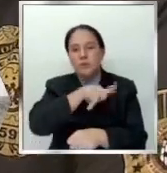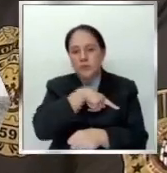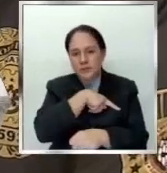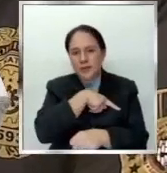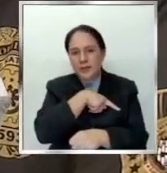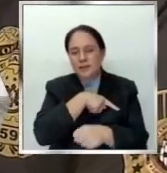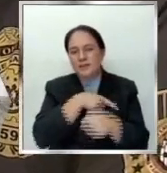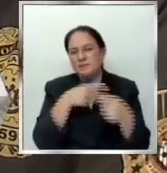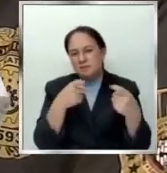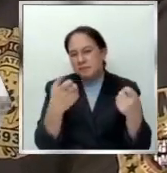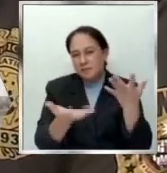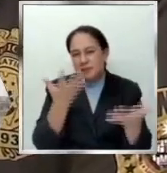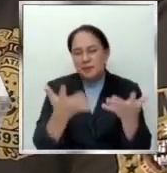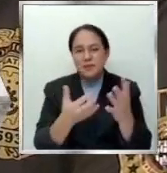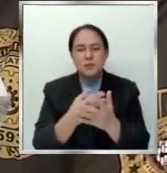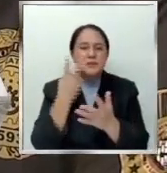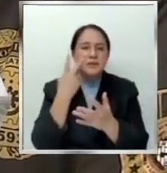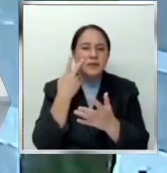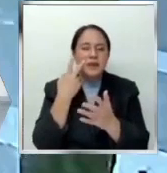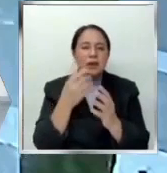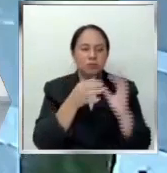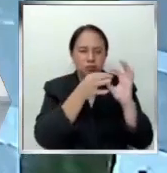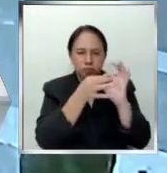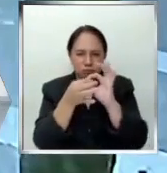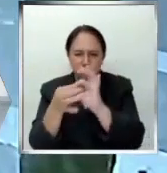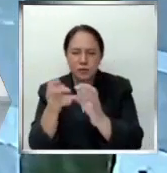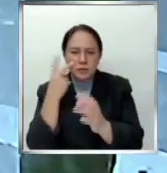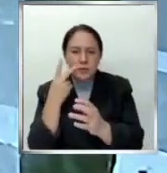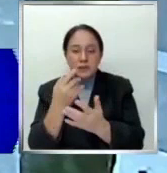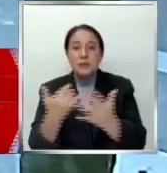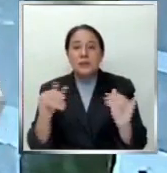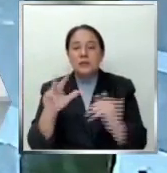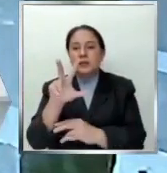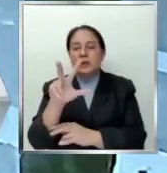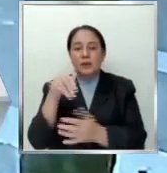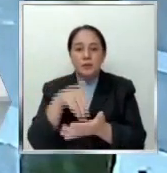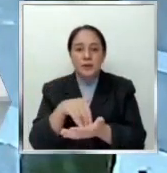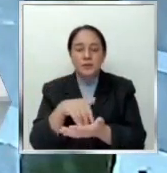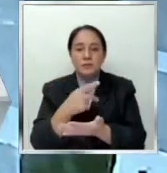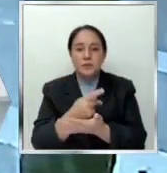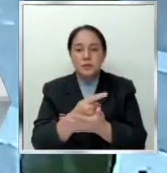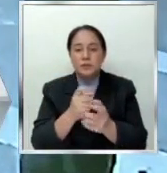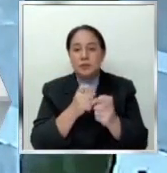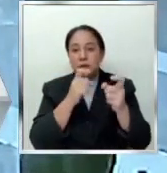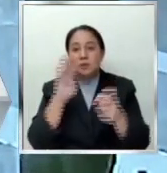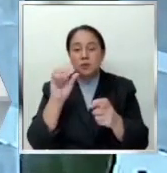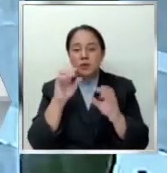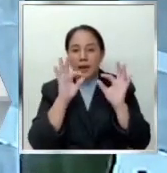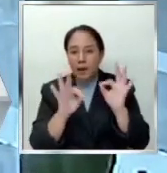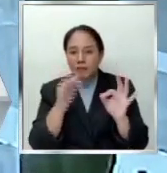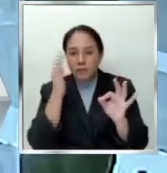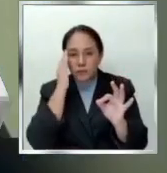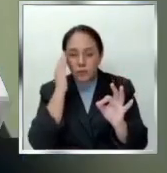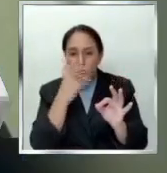ito. Titignan din natin kung ano, kung may mga connection ba talaga ito. May alok na 300,000 pesos na pabuya ang BOC sa sino man makapagtuturo sa